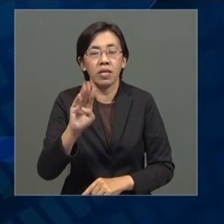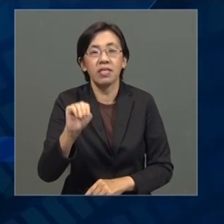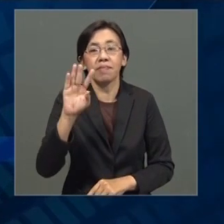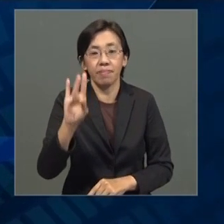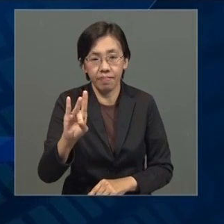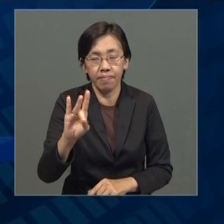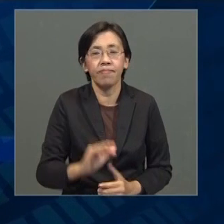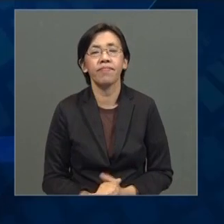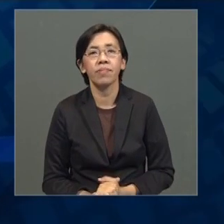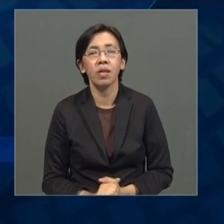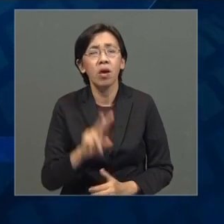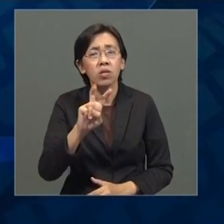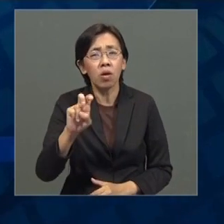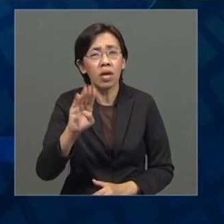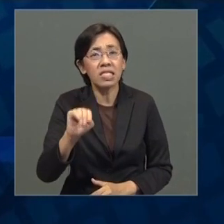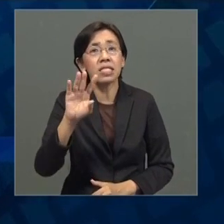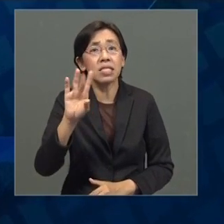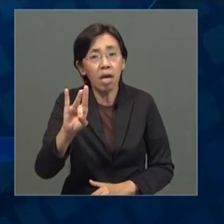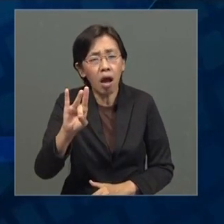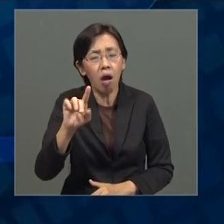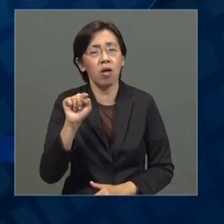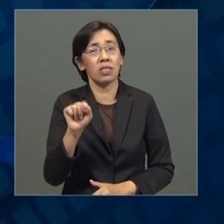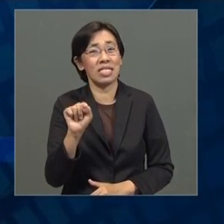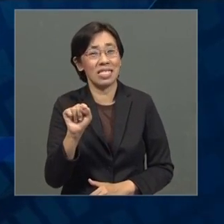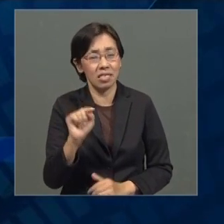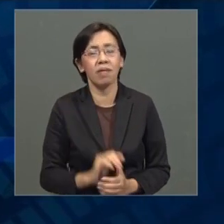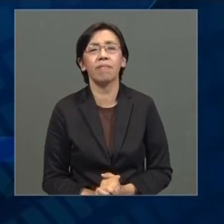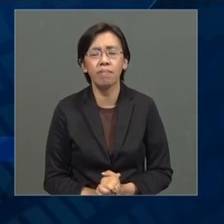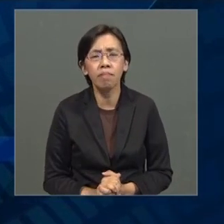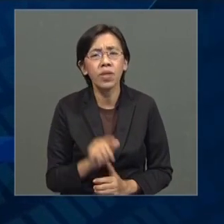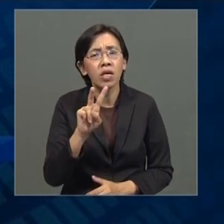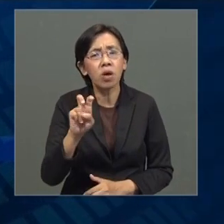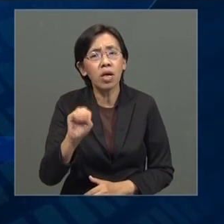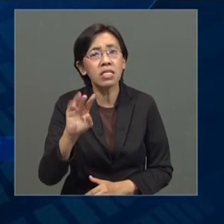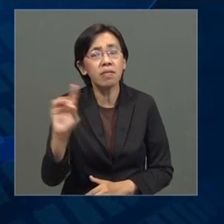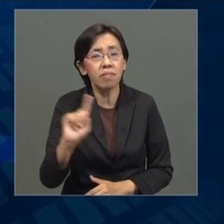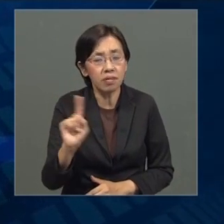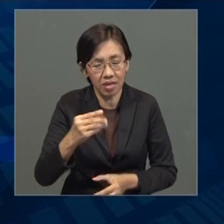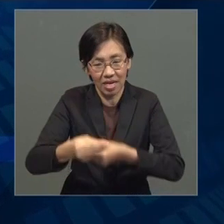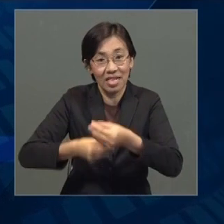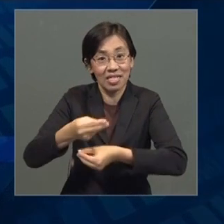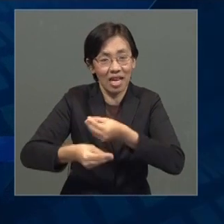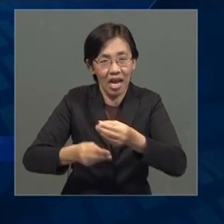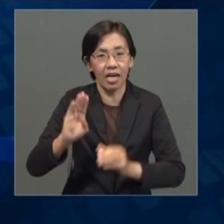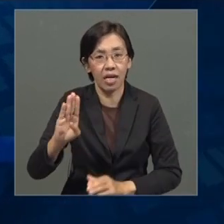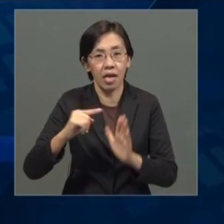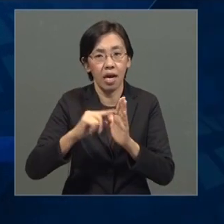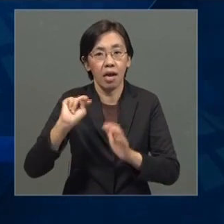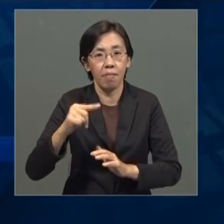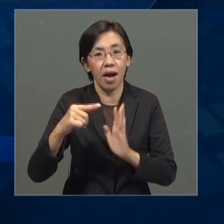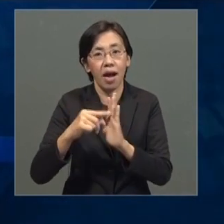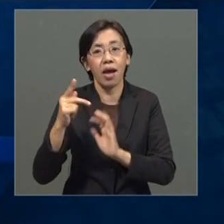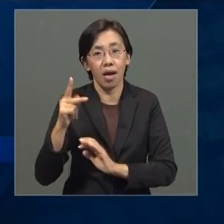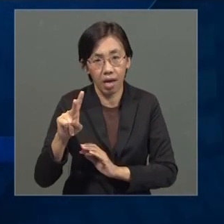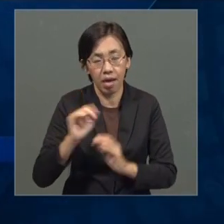ายซึ่งในส่วนนี้เนี่ยนะคะก็ยังพบว่ามาจากรายงานของตลาดสดบางแครวมทั้งจังหวัด